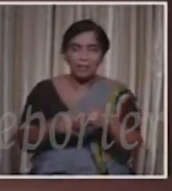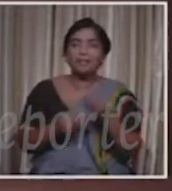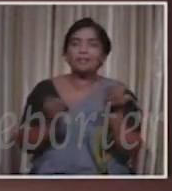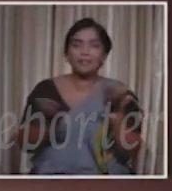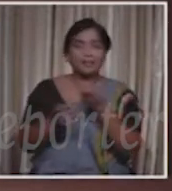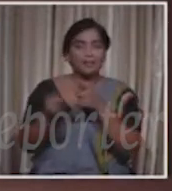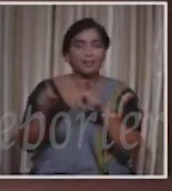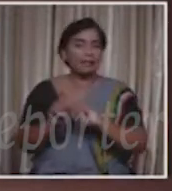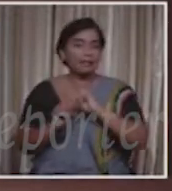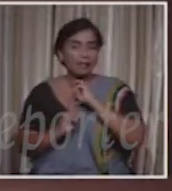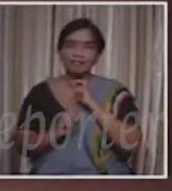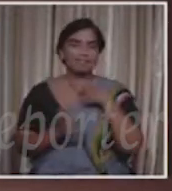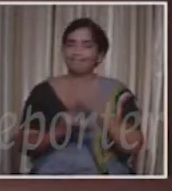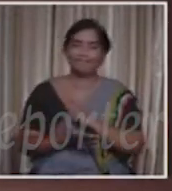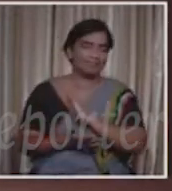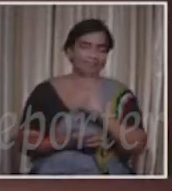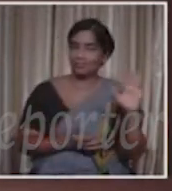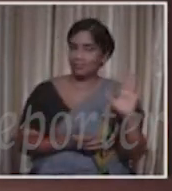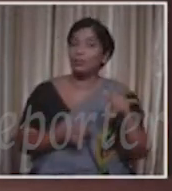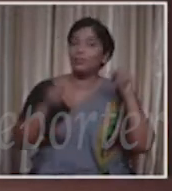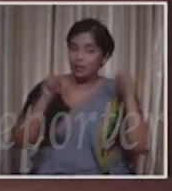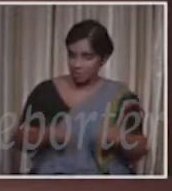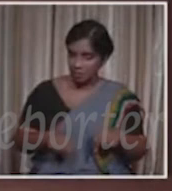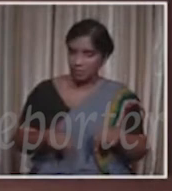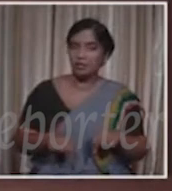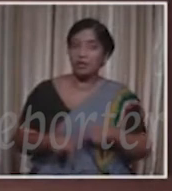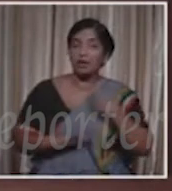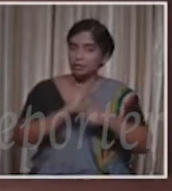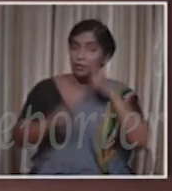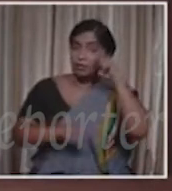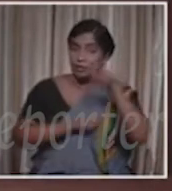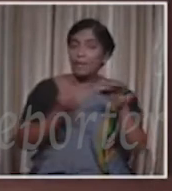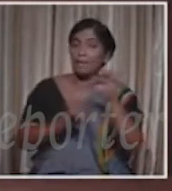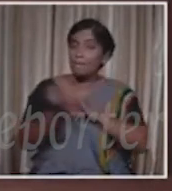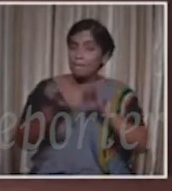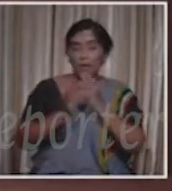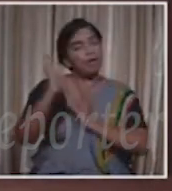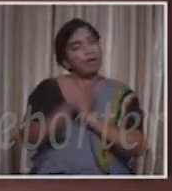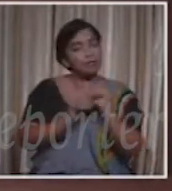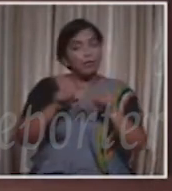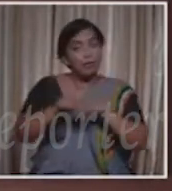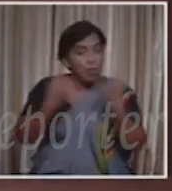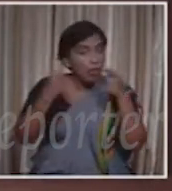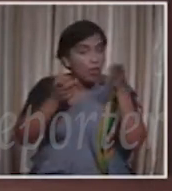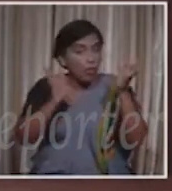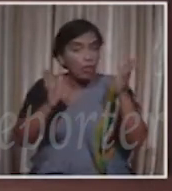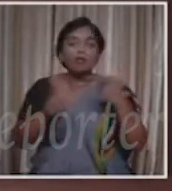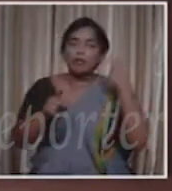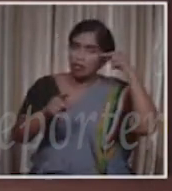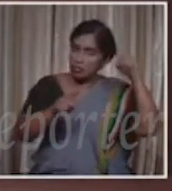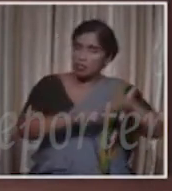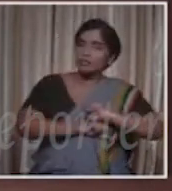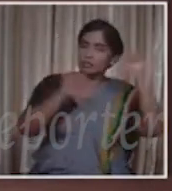හඬ නැංවීමට ඒක නතර කරන්නේ නැහැ අදත් මේ රටේ ජනතාවගේ ප්‍රජාතන්ත්‍රවාදී අයිතිවාසිකම් උල්ලංඝනය කරන්නේ කොතනද ඒකට එරෙහිව සටන් කරන එදා